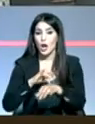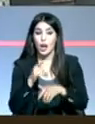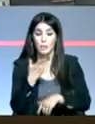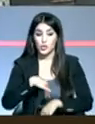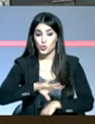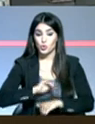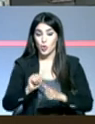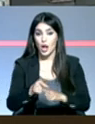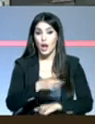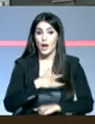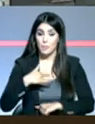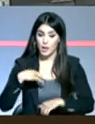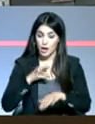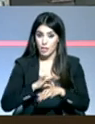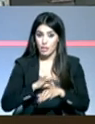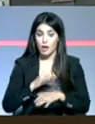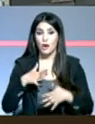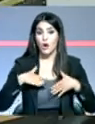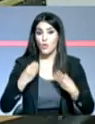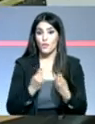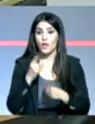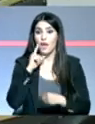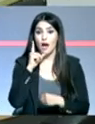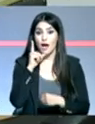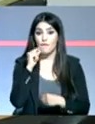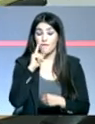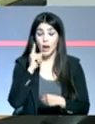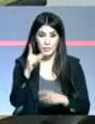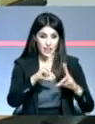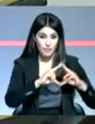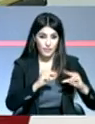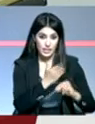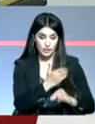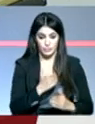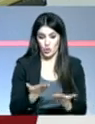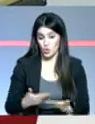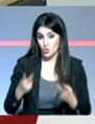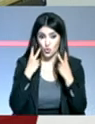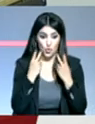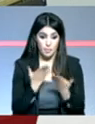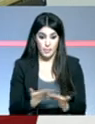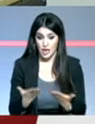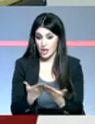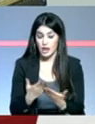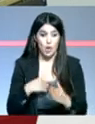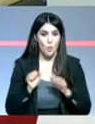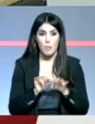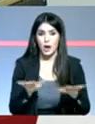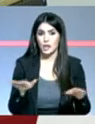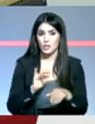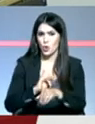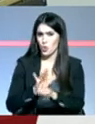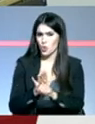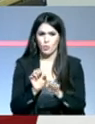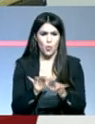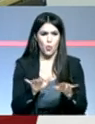الأمراض الصدرية بمستشفى الرابطة سميرة مرعي. اليوم معناها بمعرفتي طبعا بالانتشار المرض